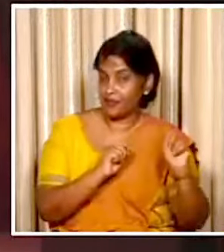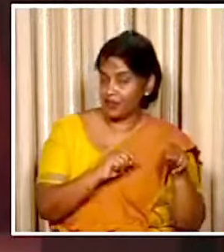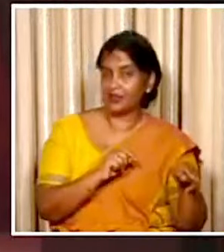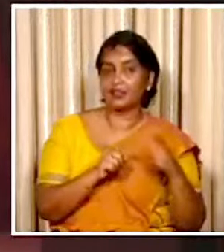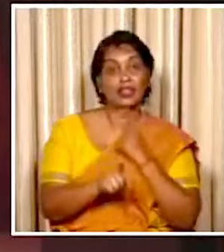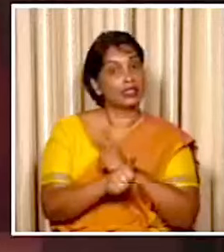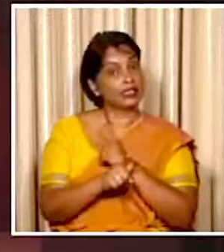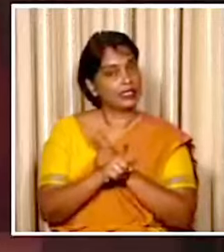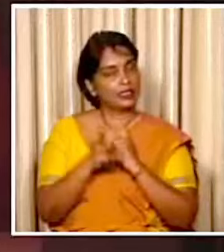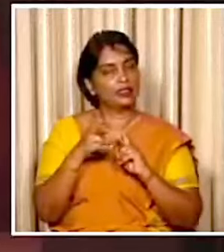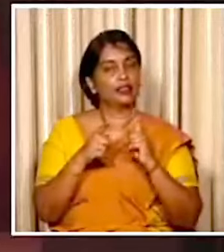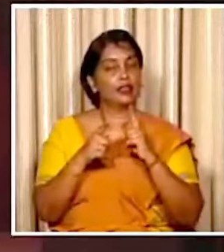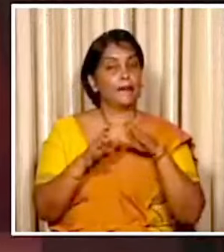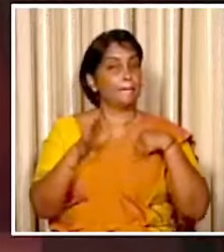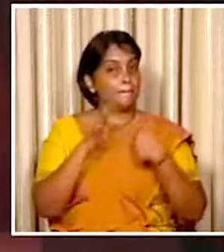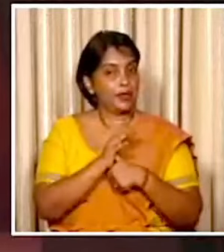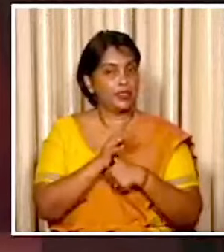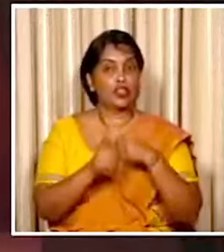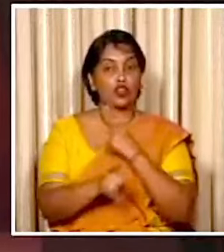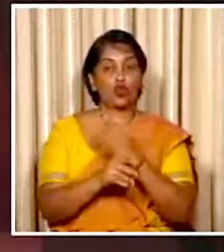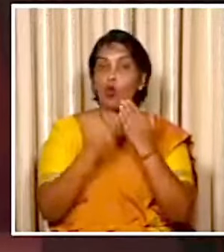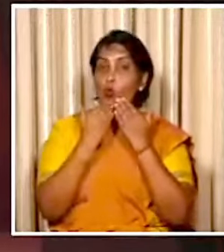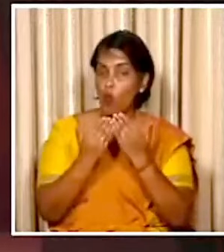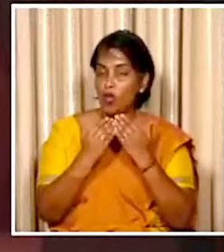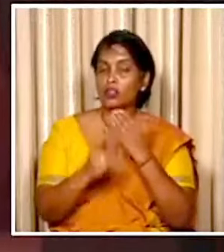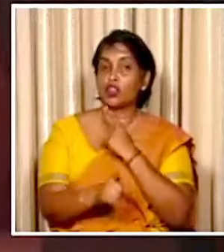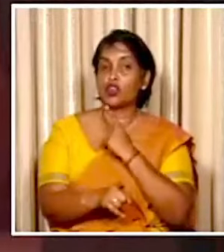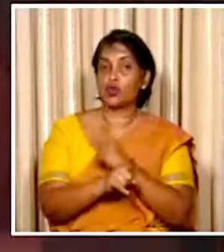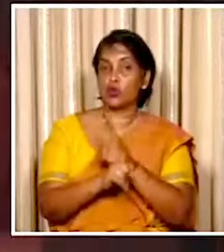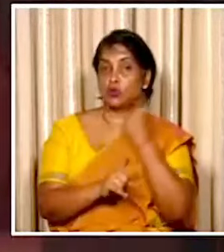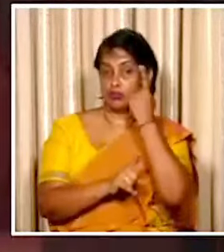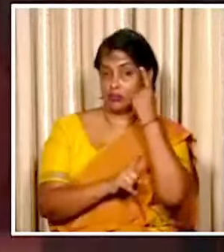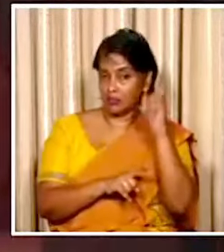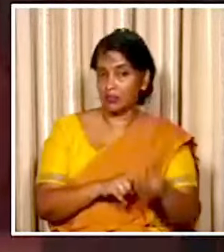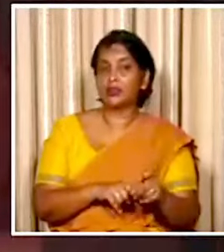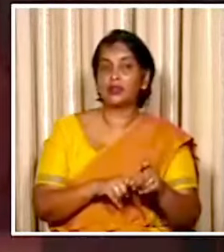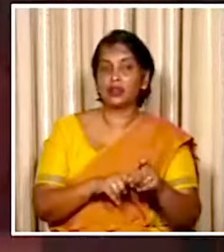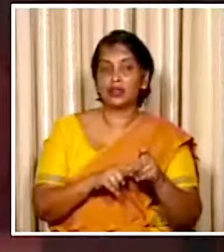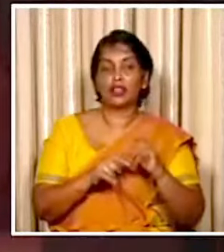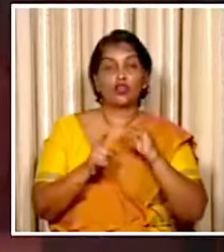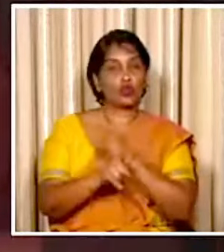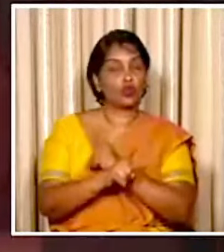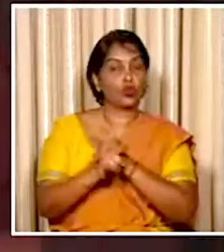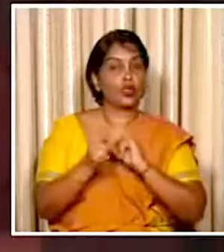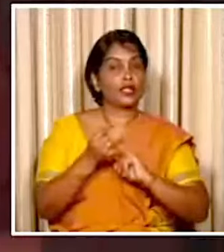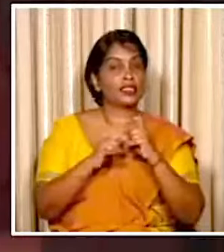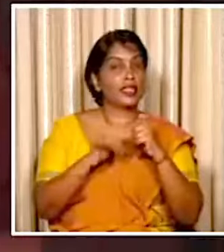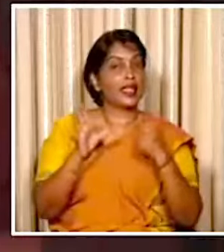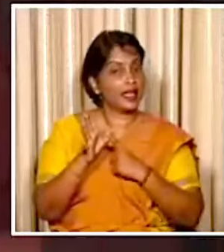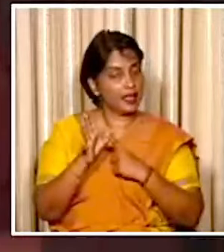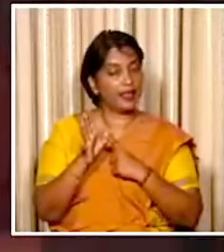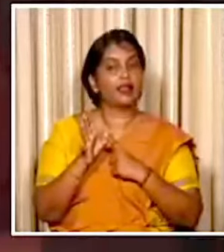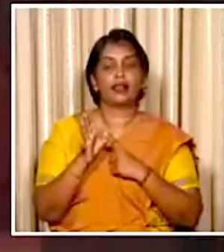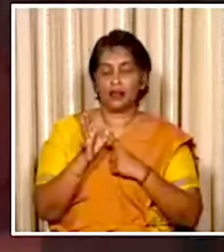ගුරු විදුහල්පති, ගුරු උපදේශක, ගුරු අධ්‍යාපනඥ, ගුරු සංවර්ධන නිලධාරී, අධ්‍යාපන